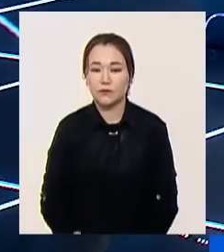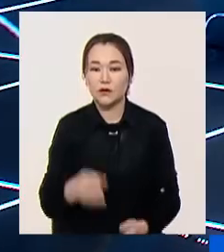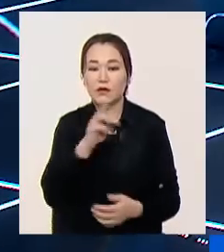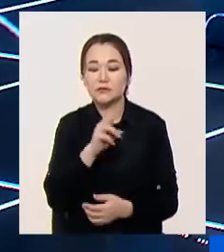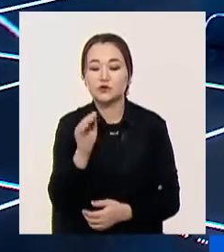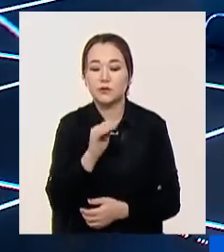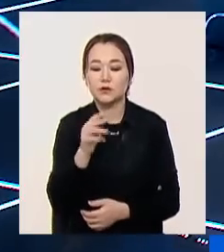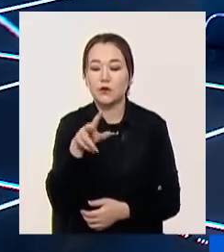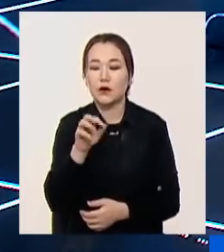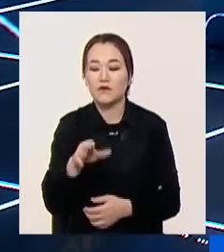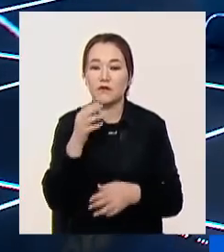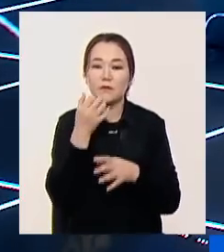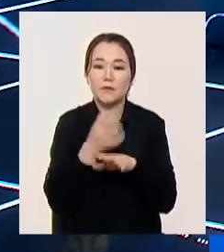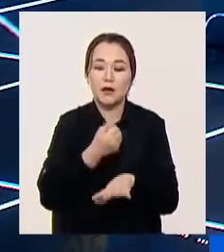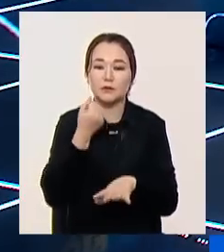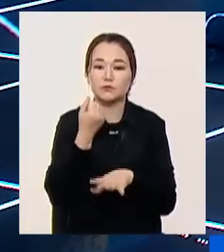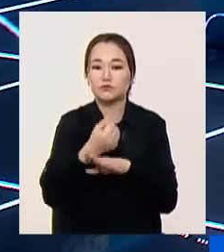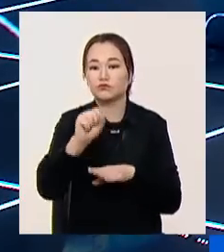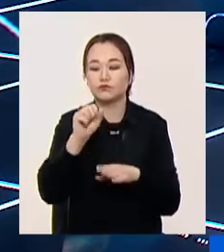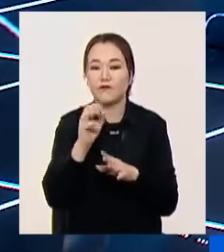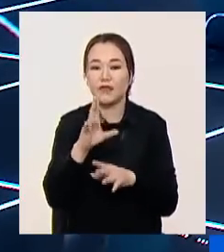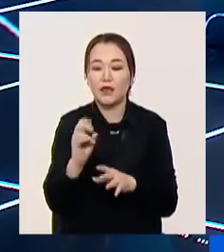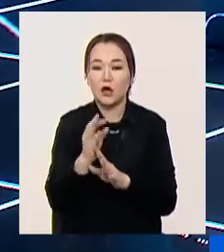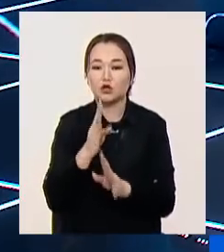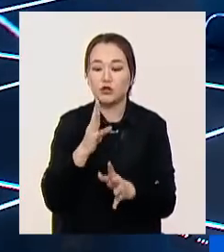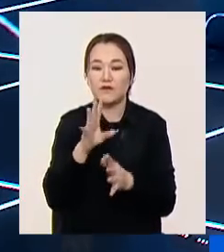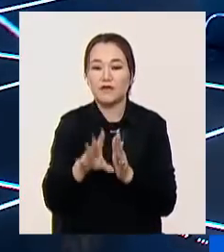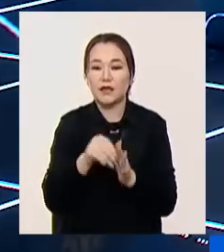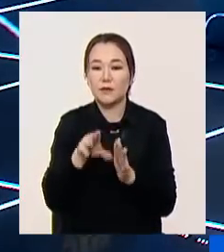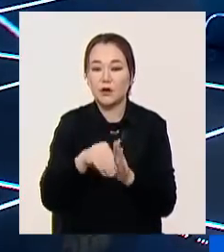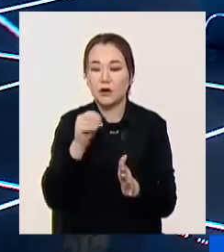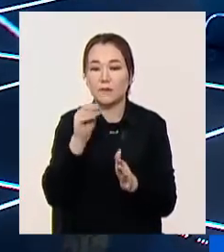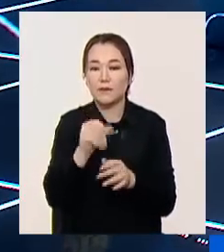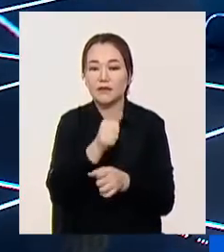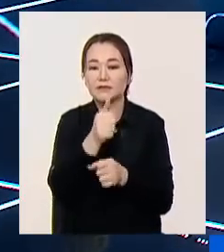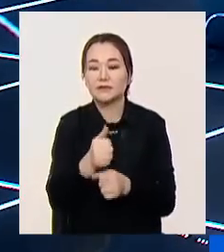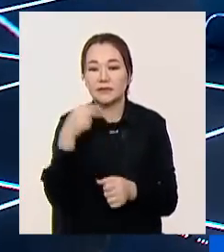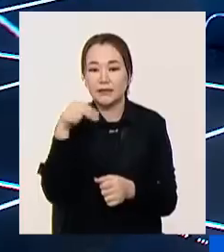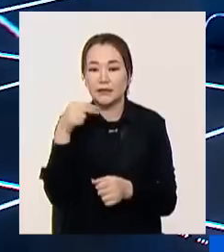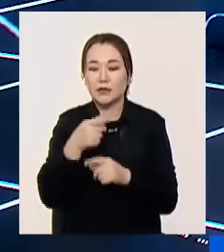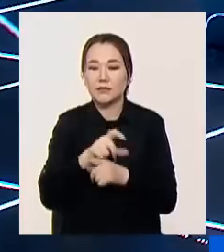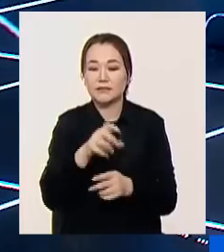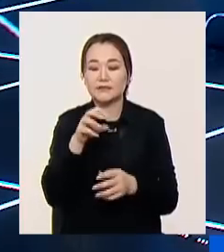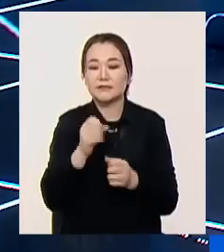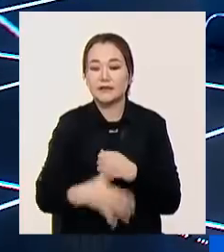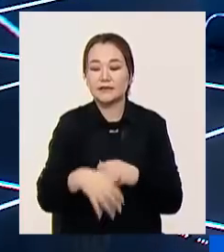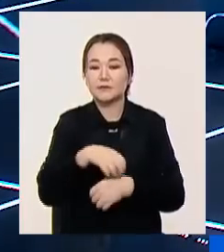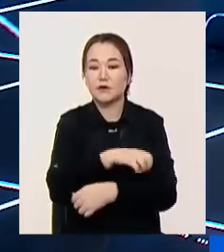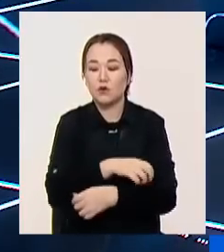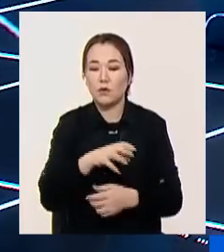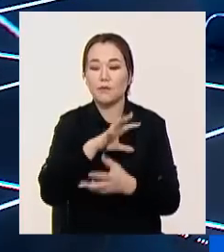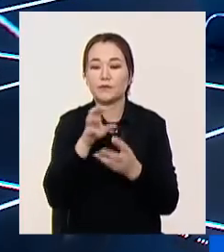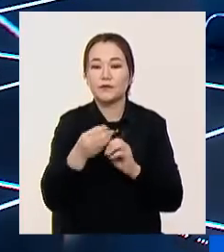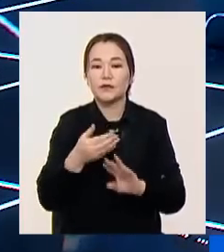Касым Жомарт Токаев одержал победу на внеочередных выборах президента. По предварительным данным Центра избиркома, он набрал